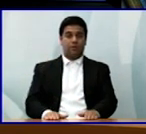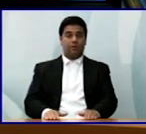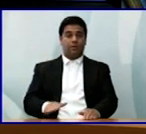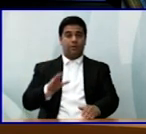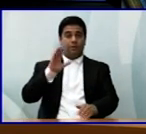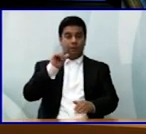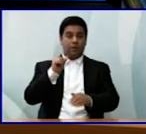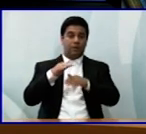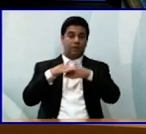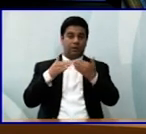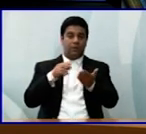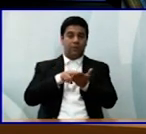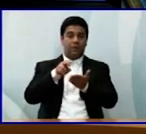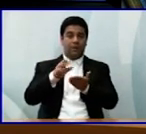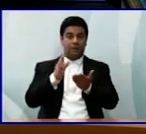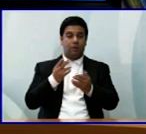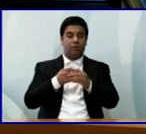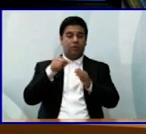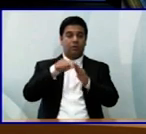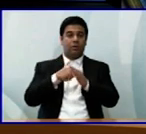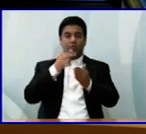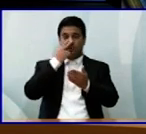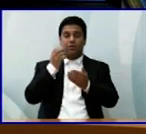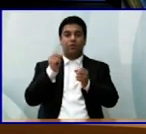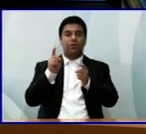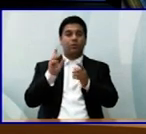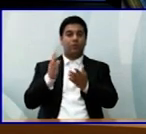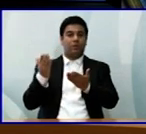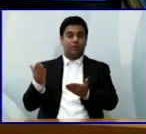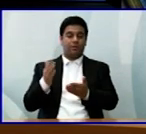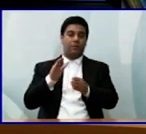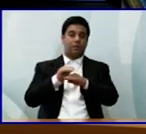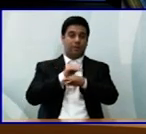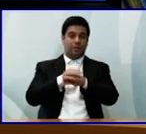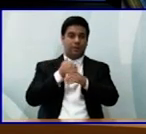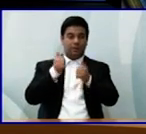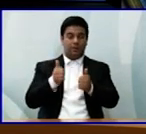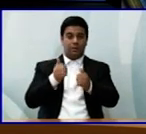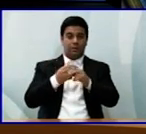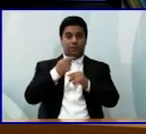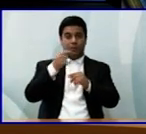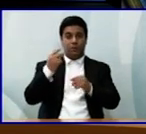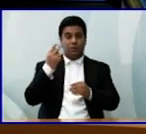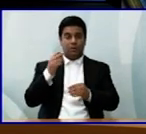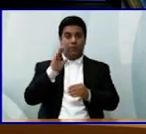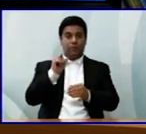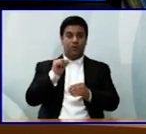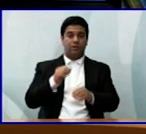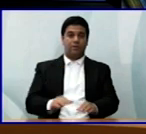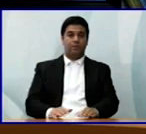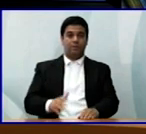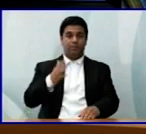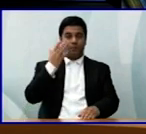va chapga sakradik. Qaysi sonlarga yetib keldik? Barakalla. Minus 2 va